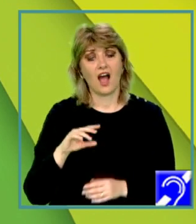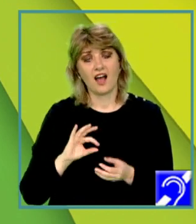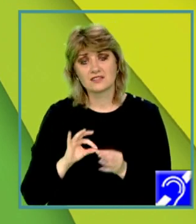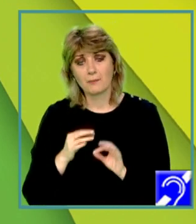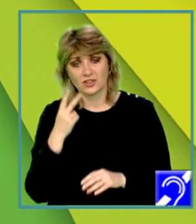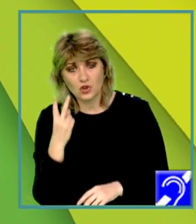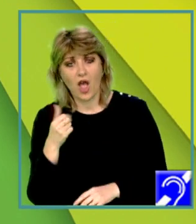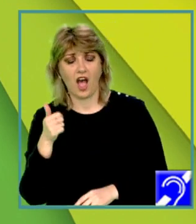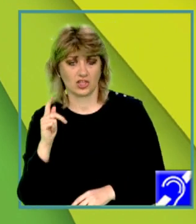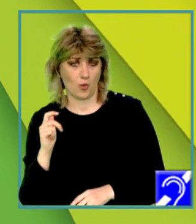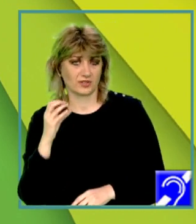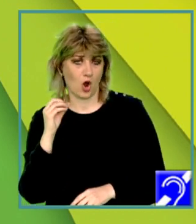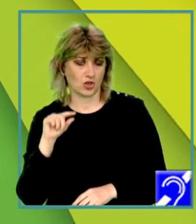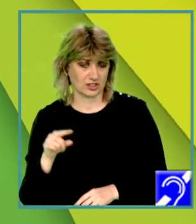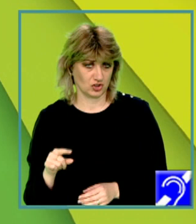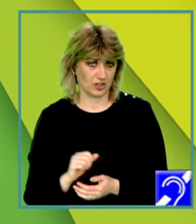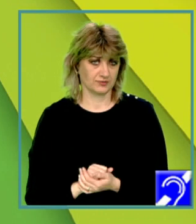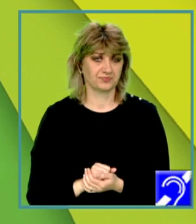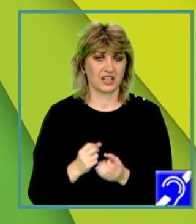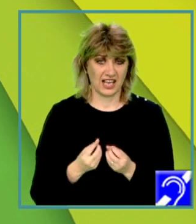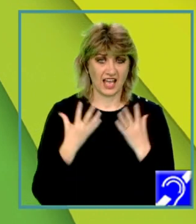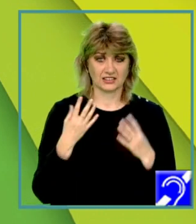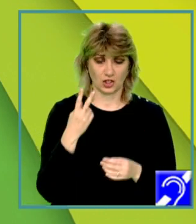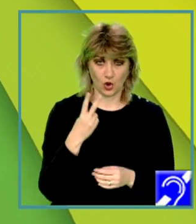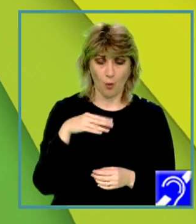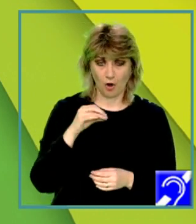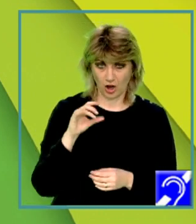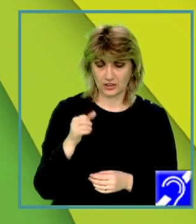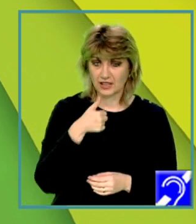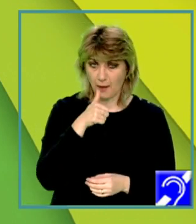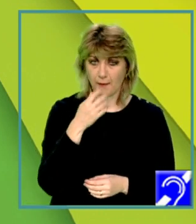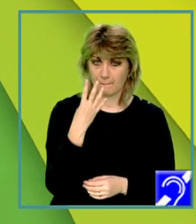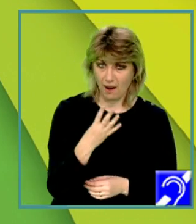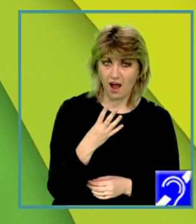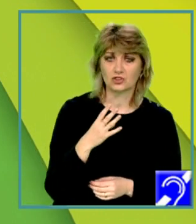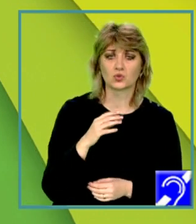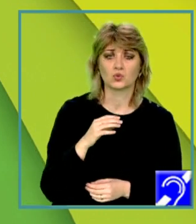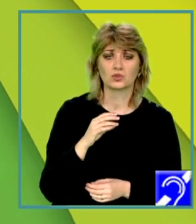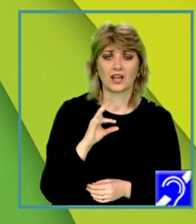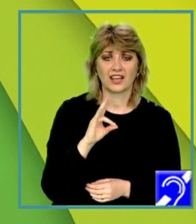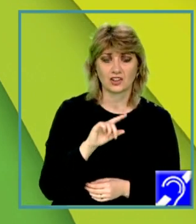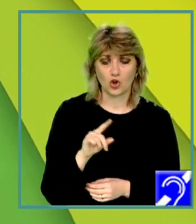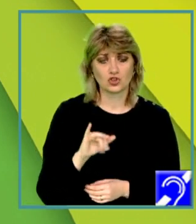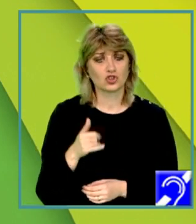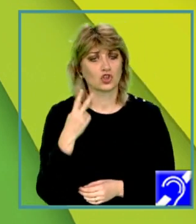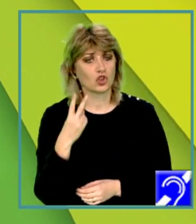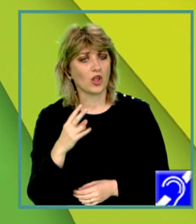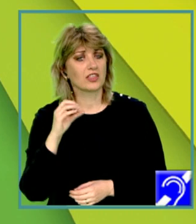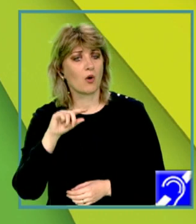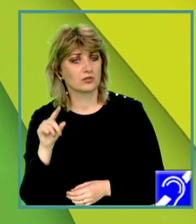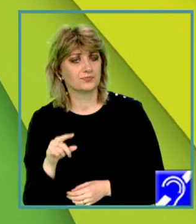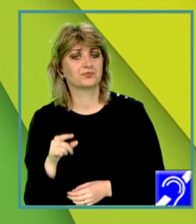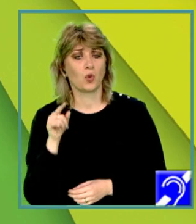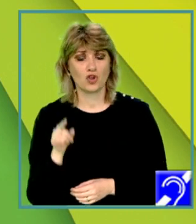din reacții rezultă două molecule de apă care conțin patru atomi de hidrogen și doi atomi de oxigen toată